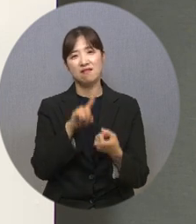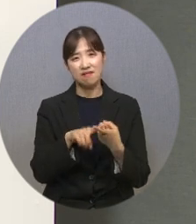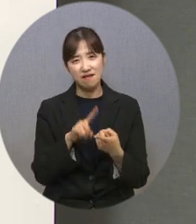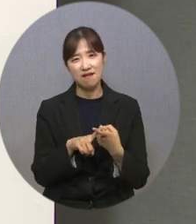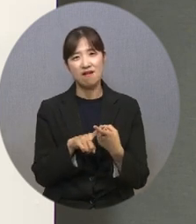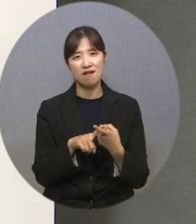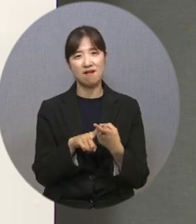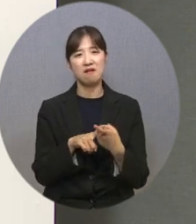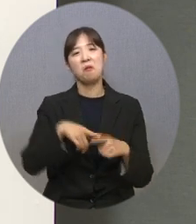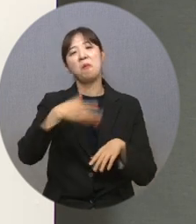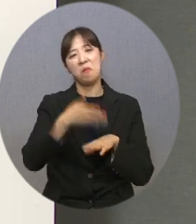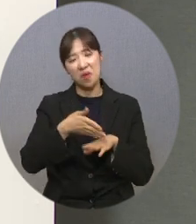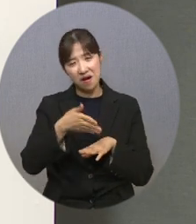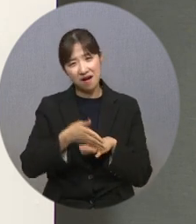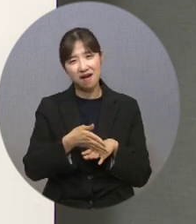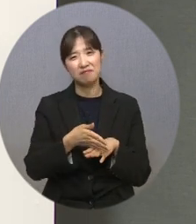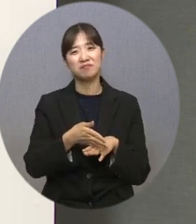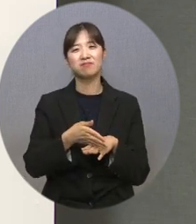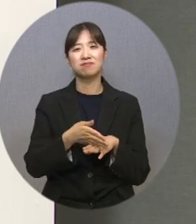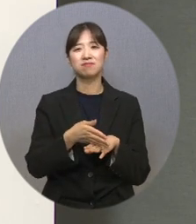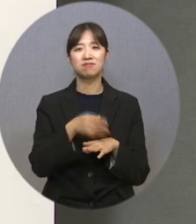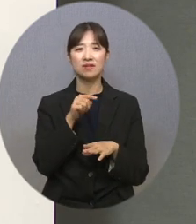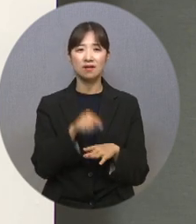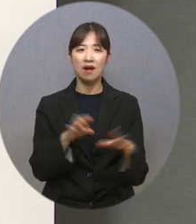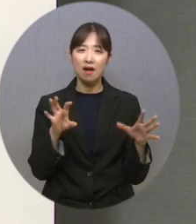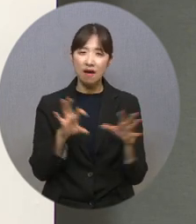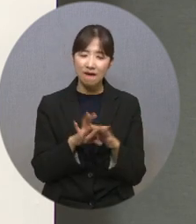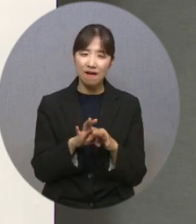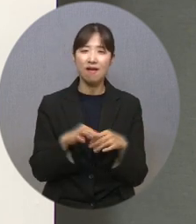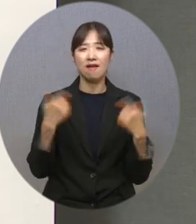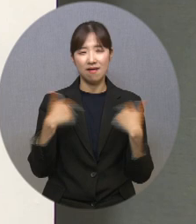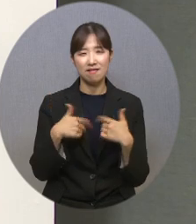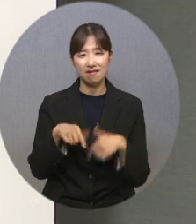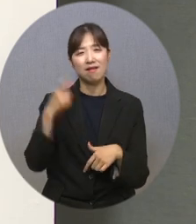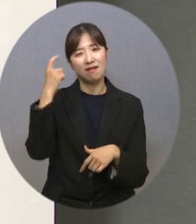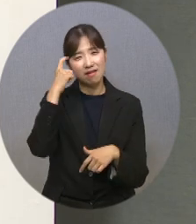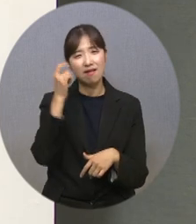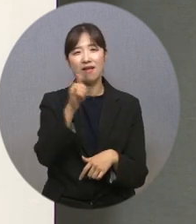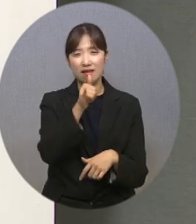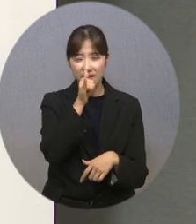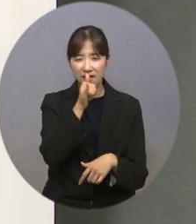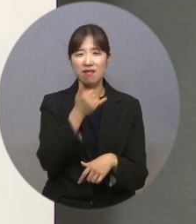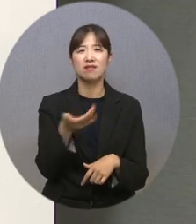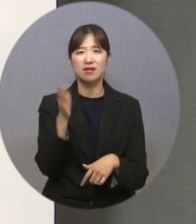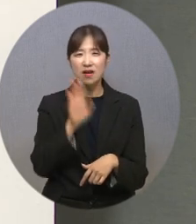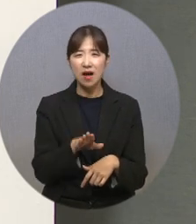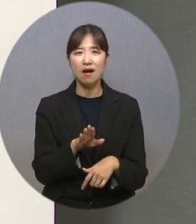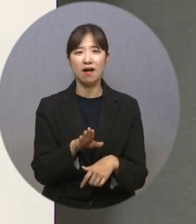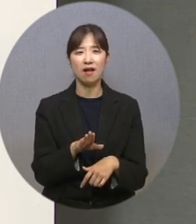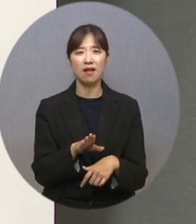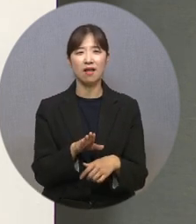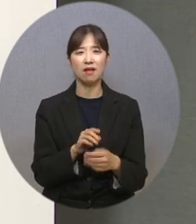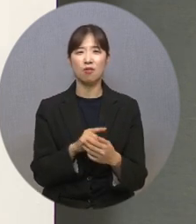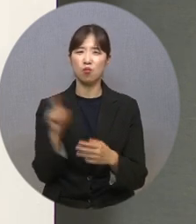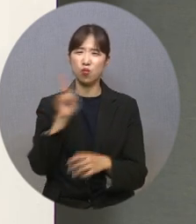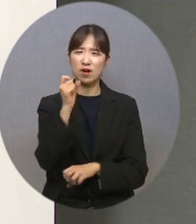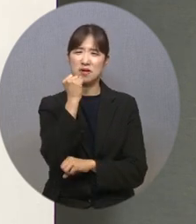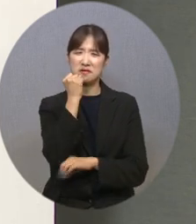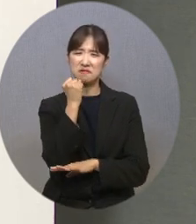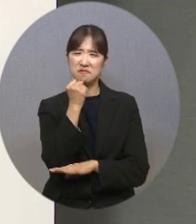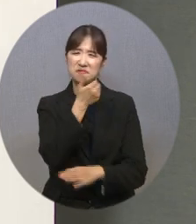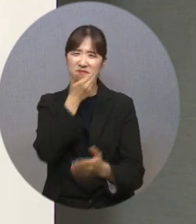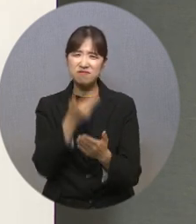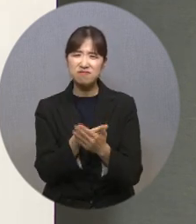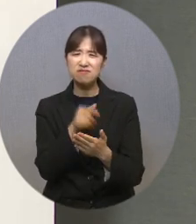대한 고마움이라든가 이런 것을 우리가 항상 생각을 하면서도 뭔가